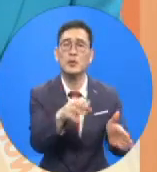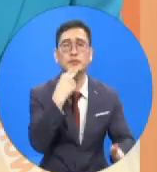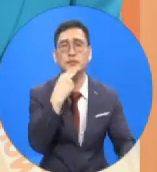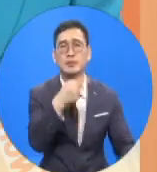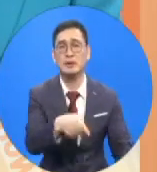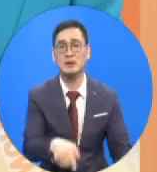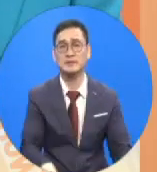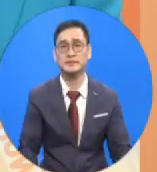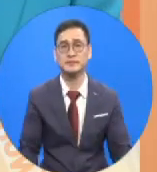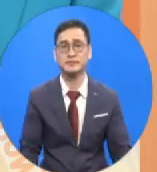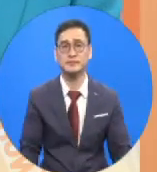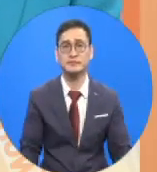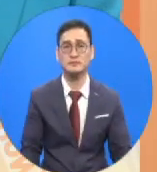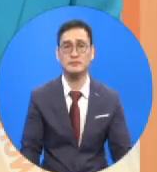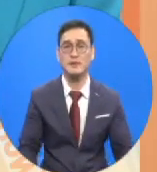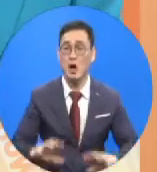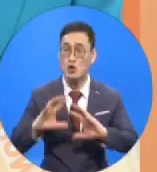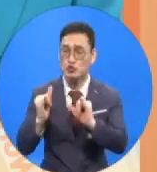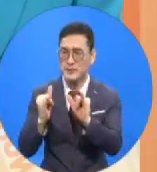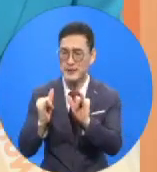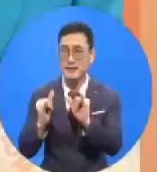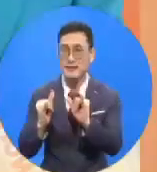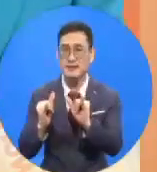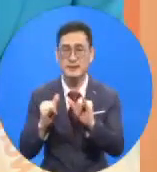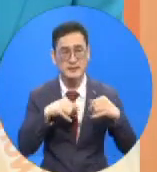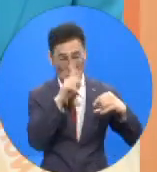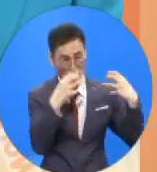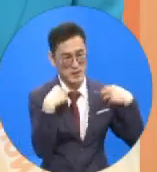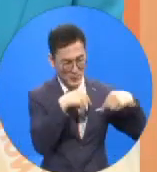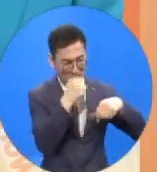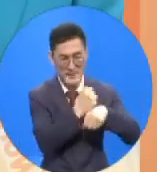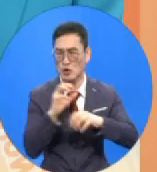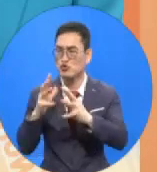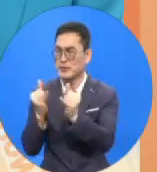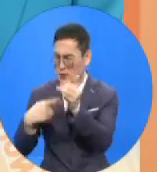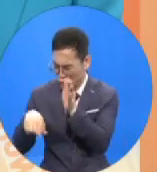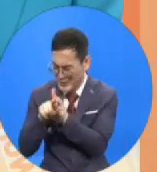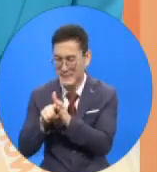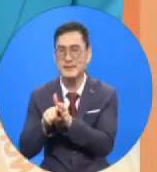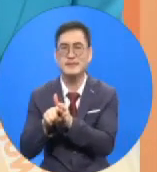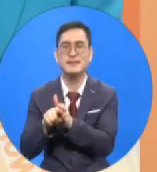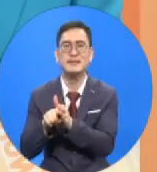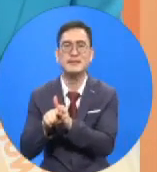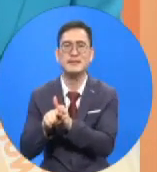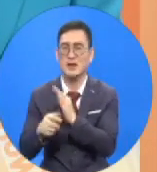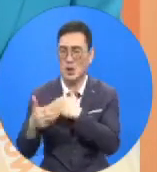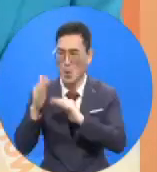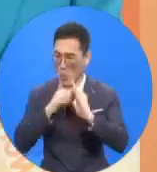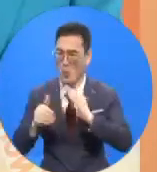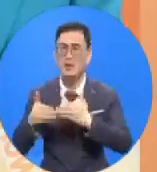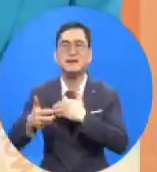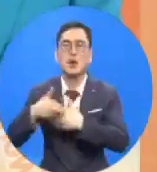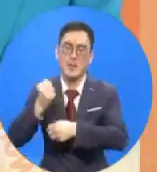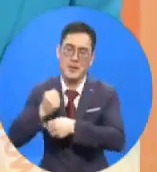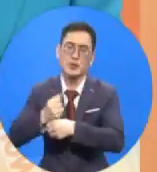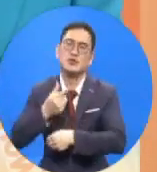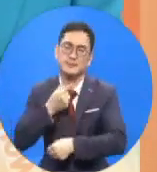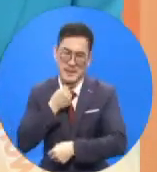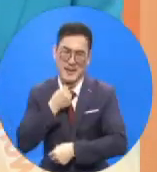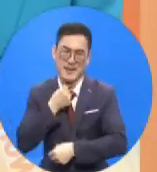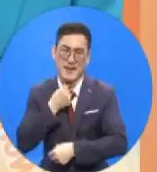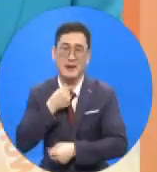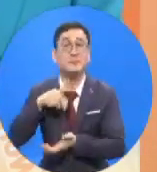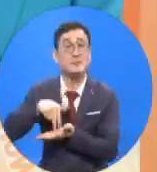고민을 위한 공공의료 를 만들고 싶다 그렇기 때문에 그런 협의체를 만들어서 해 주시기만 하면 우리는 오늘부터